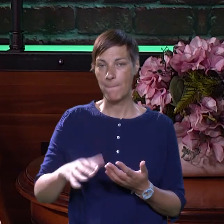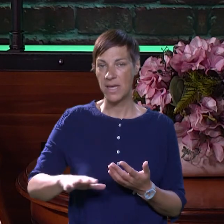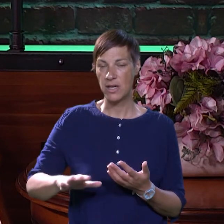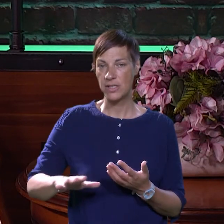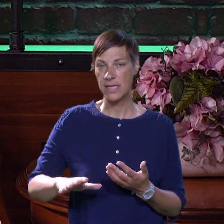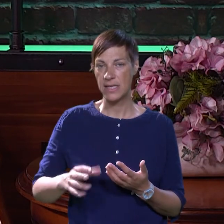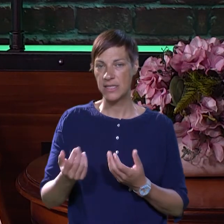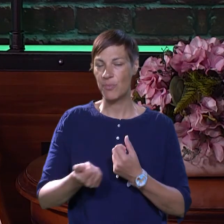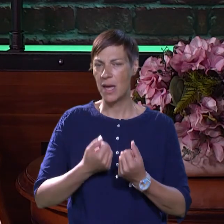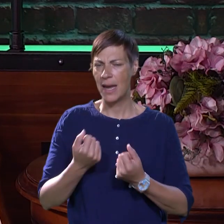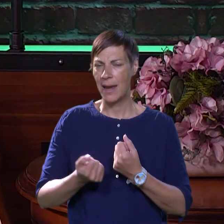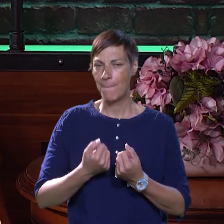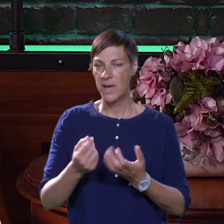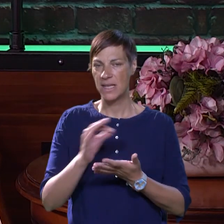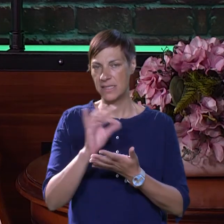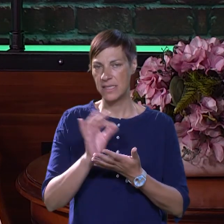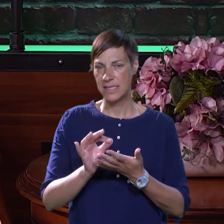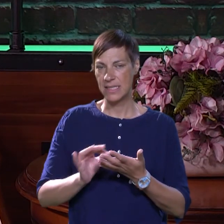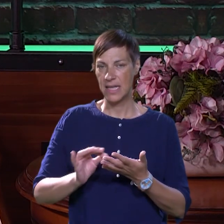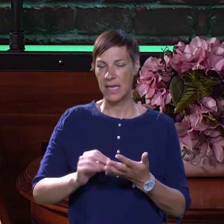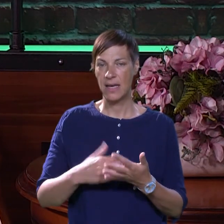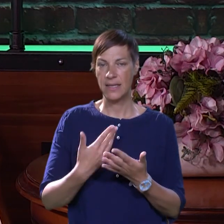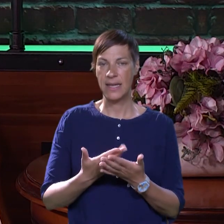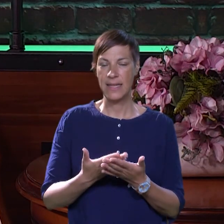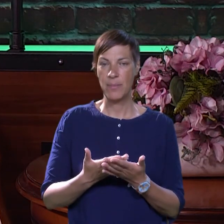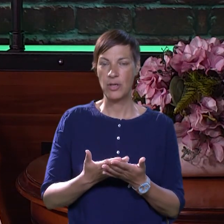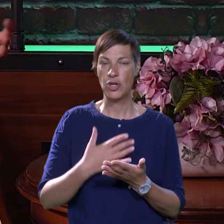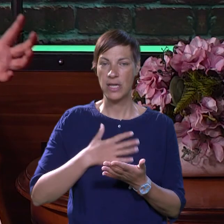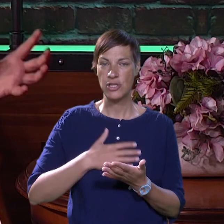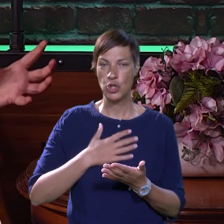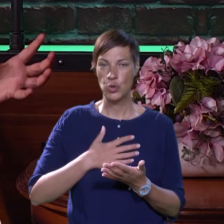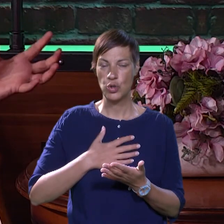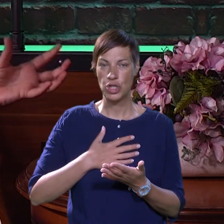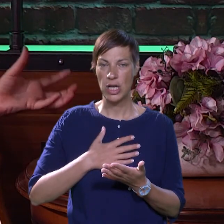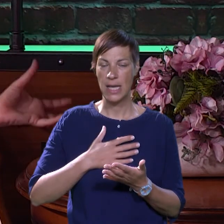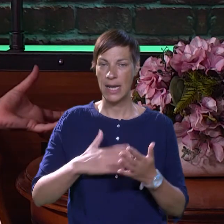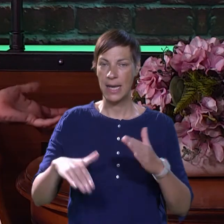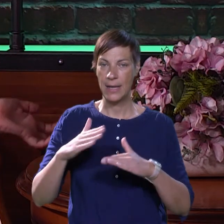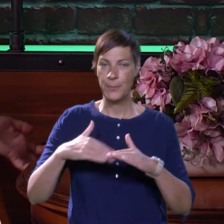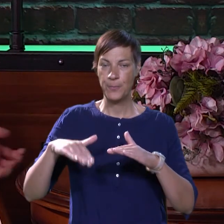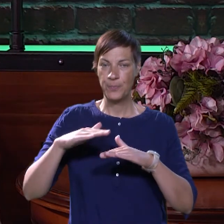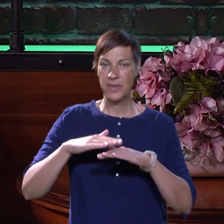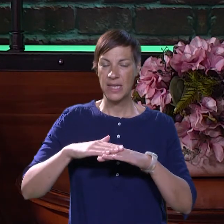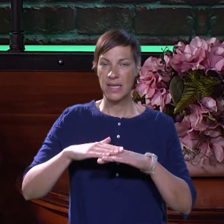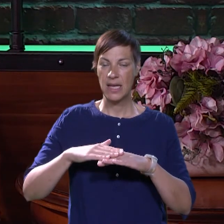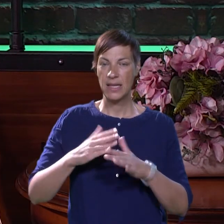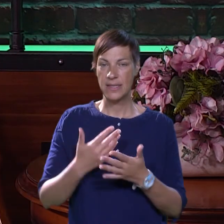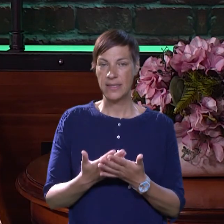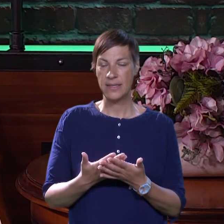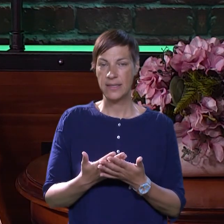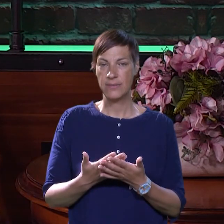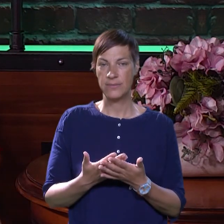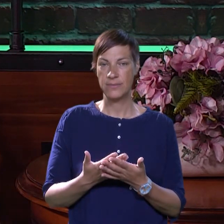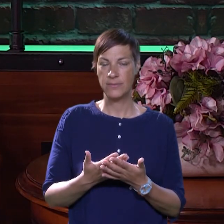sa djecom isto animacija, nekako slikanje i to. I onda su na temelju toga su željeli graditi i